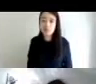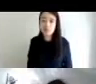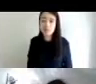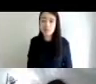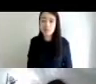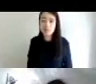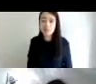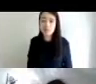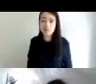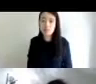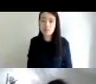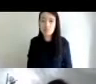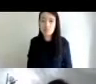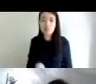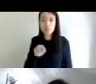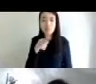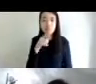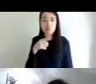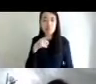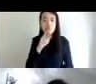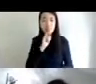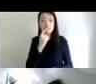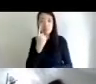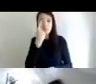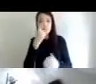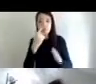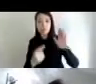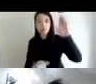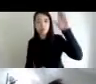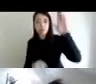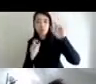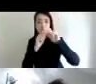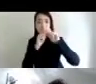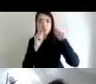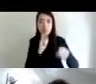是不是有問題呢？舉手的朋